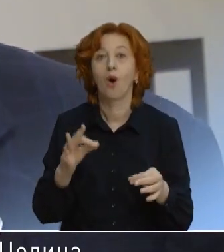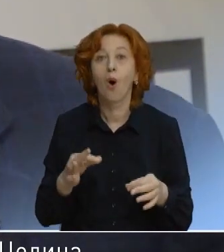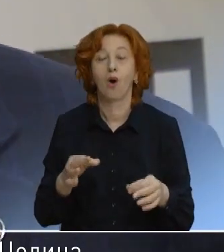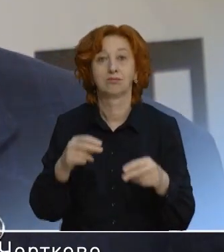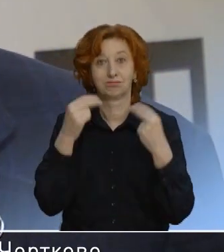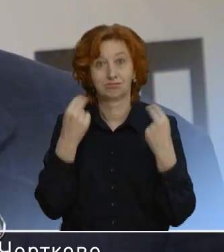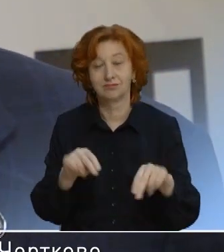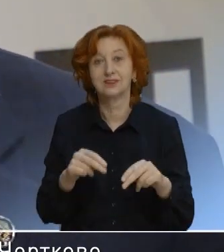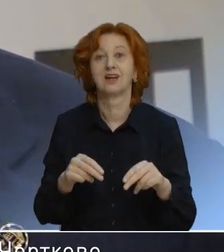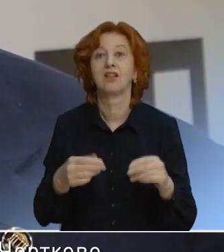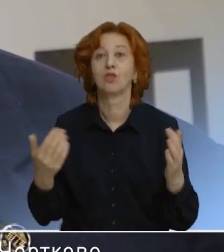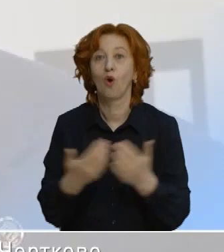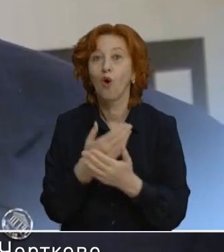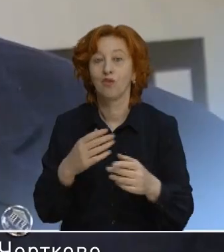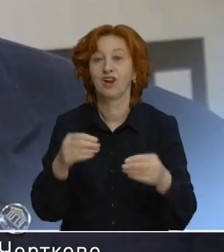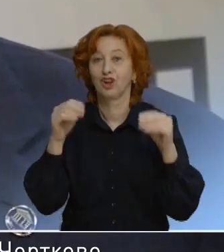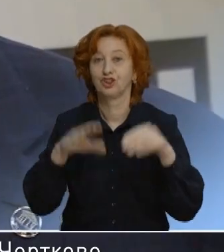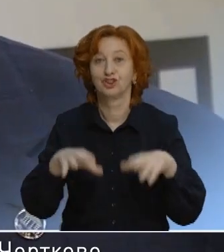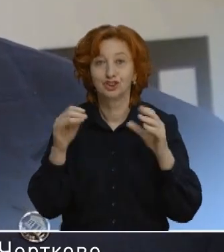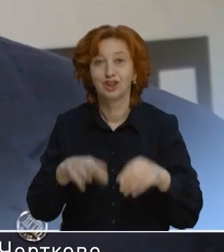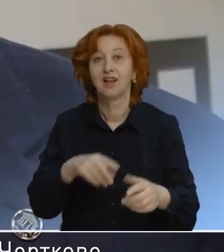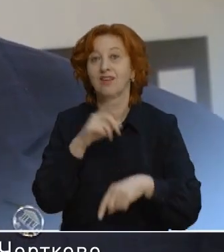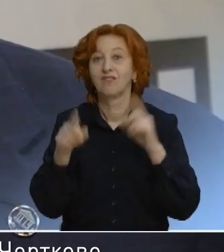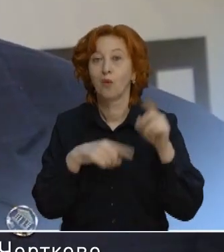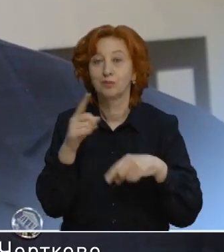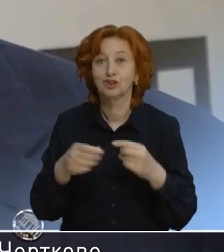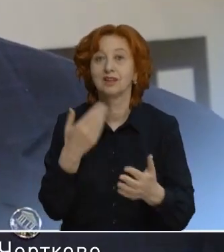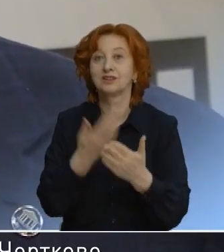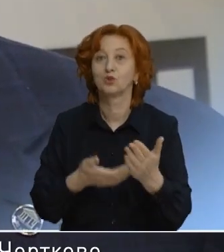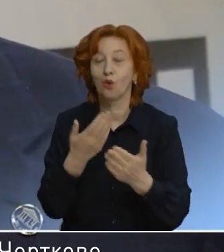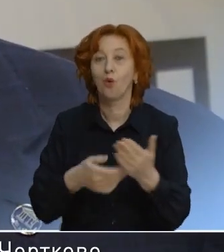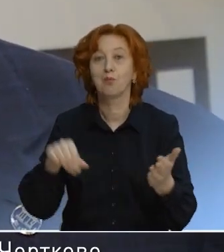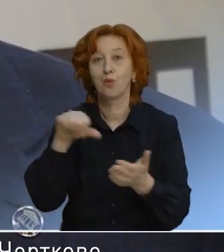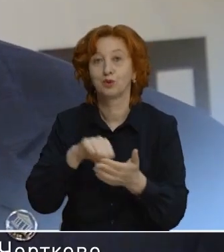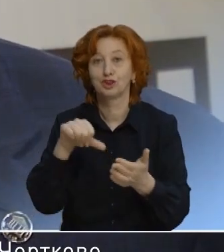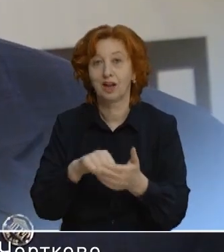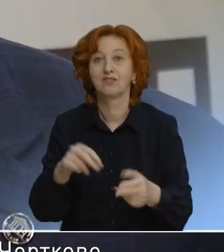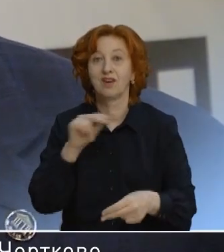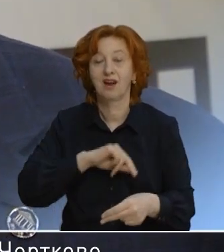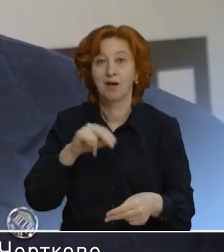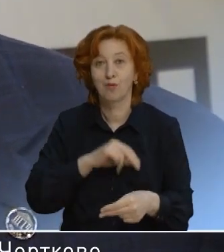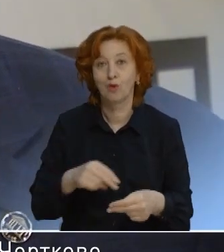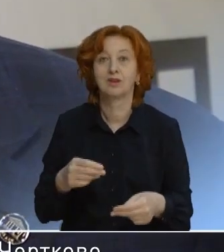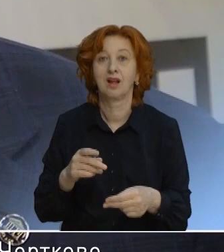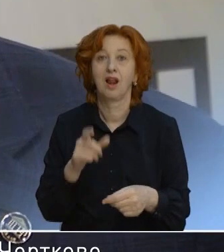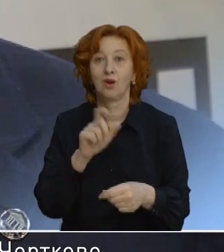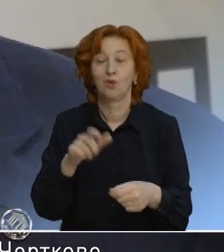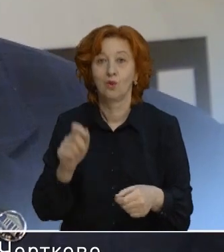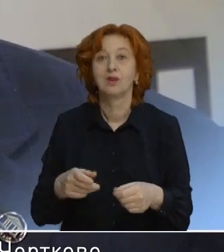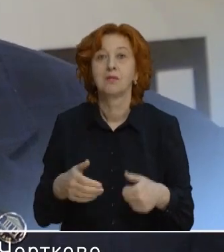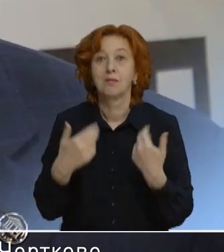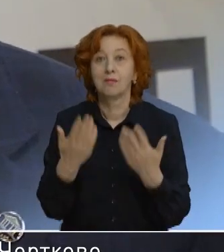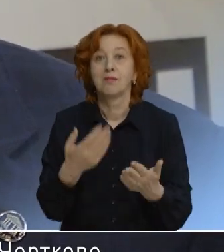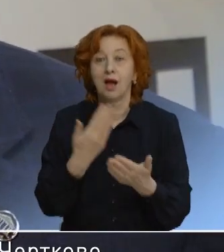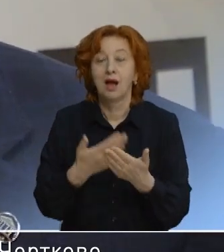креативности в подходе решения многих вопросов. Как раз это и даст сегодня толчок именно этим молодым людям утвердиться,